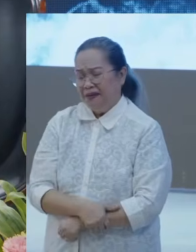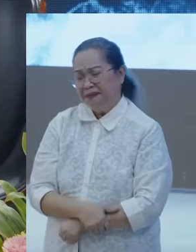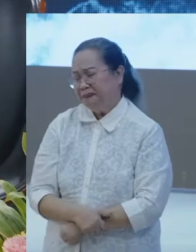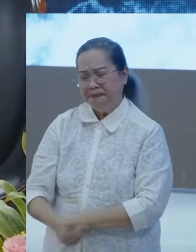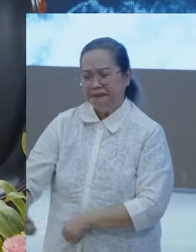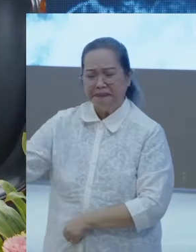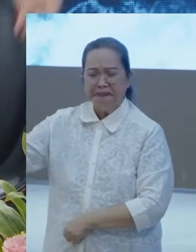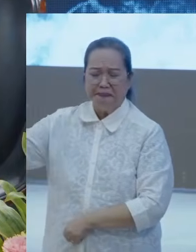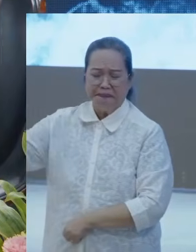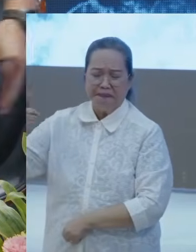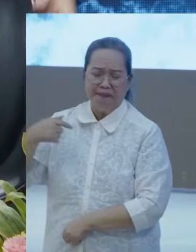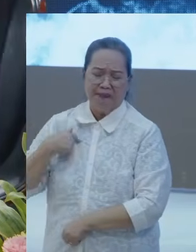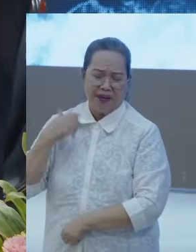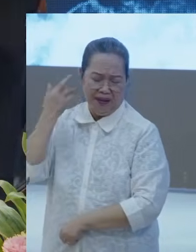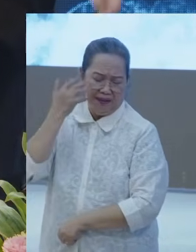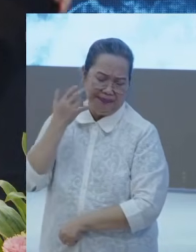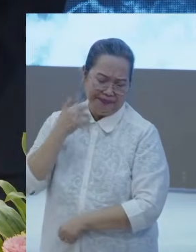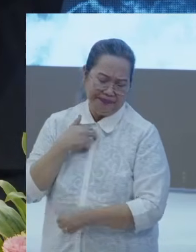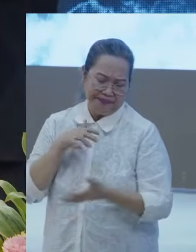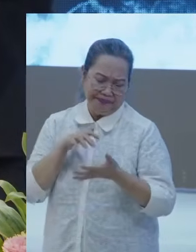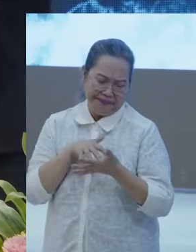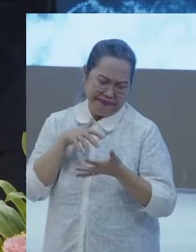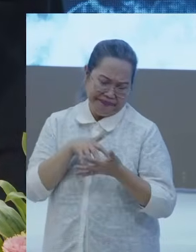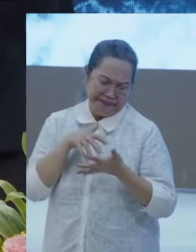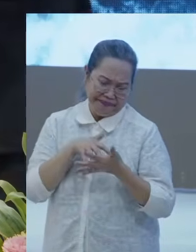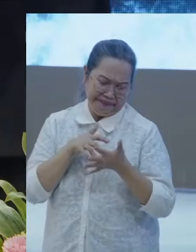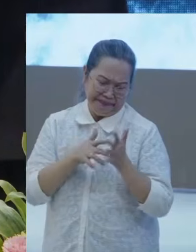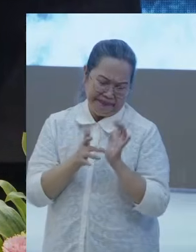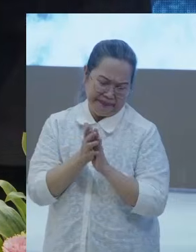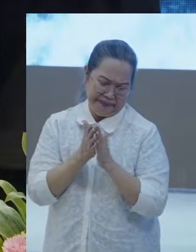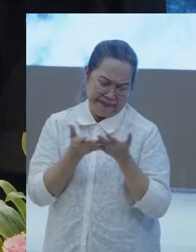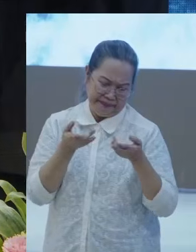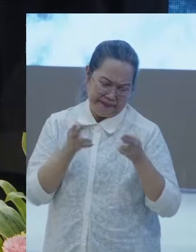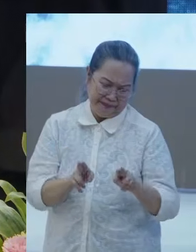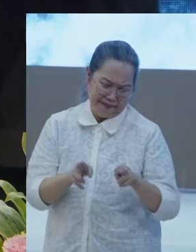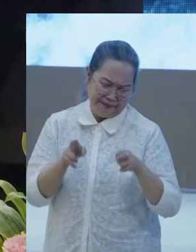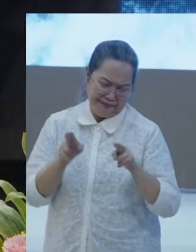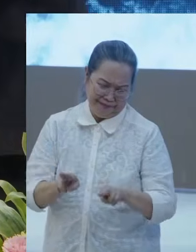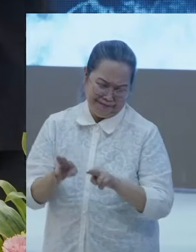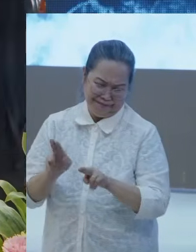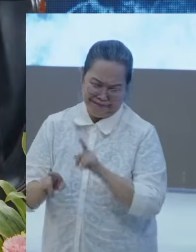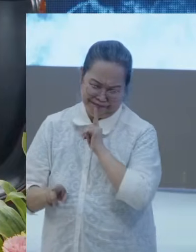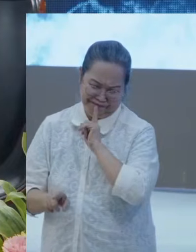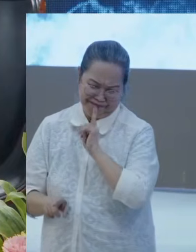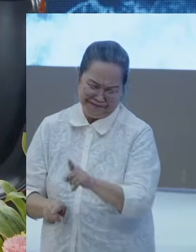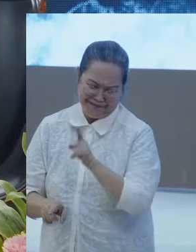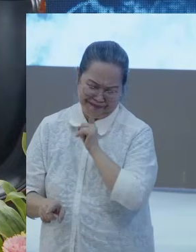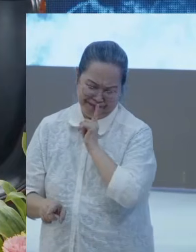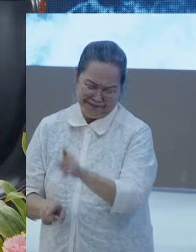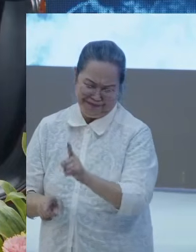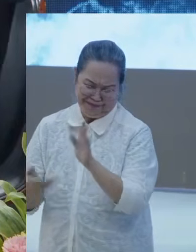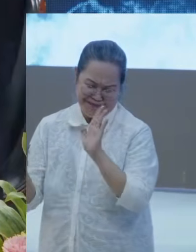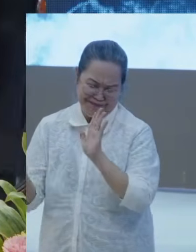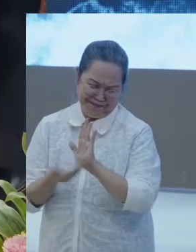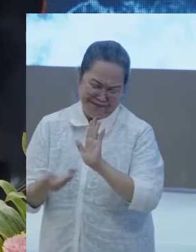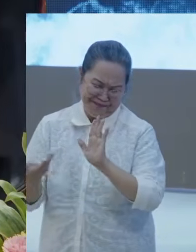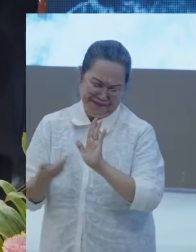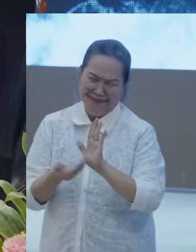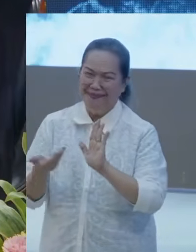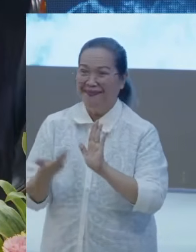okay, patunayan mo yung Biblia, patunayan mo na nangyari nga ito, na nangyari nga yun, patunayan